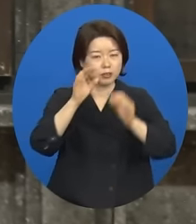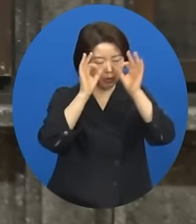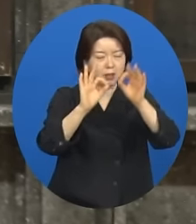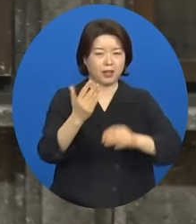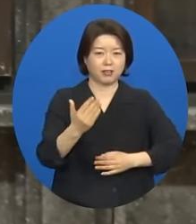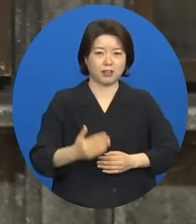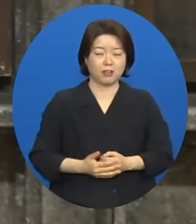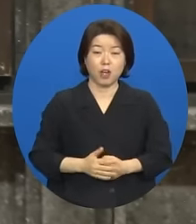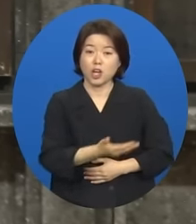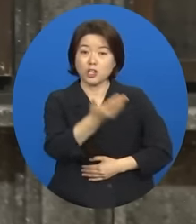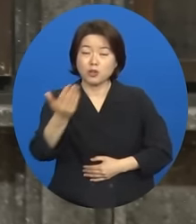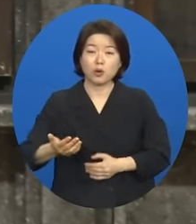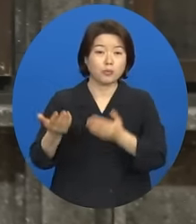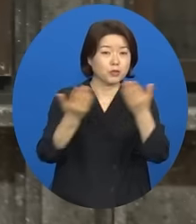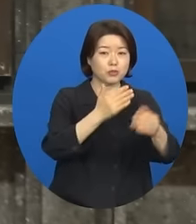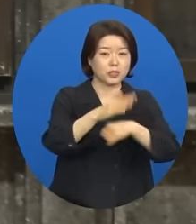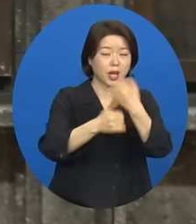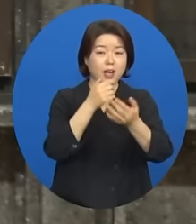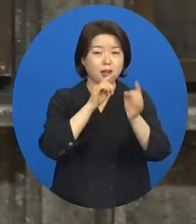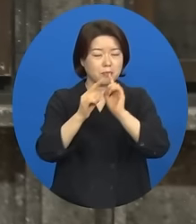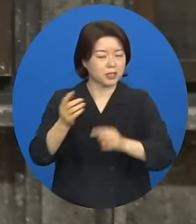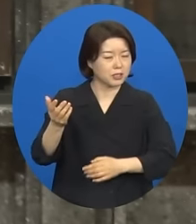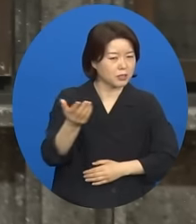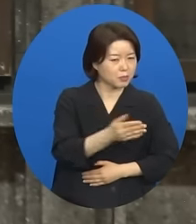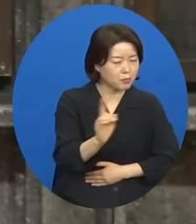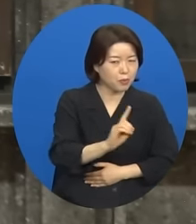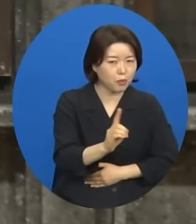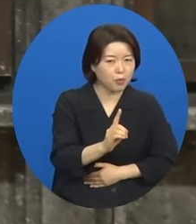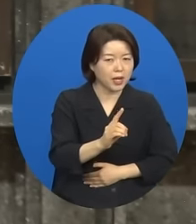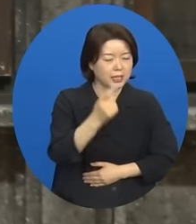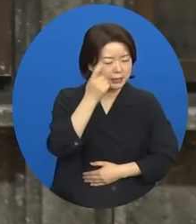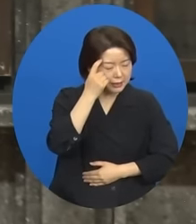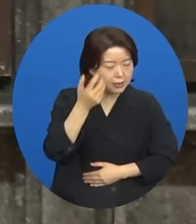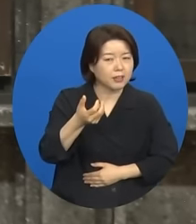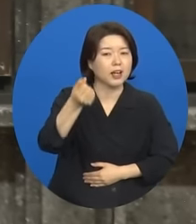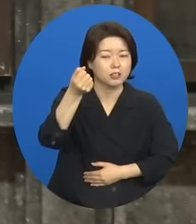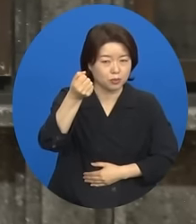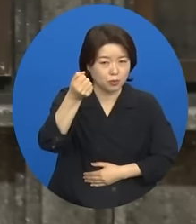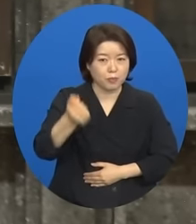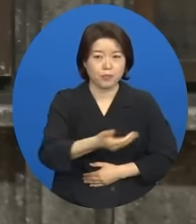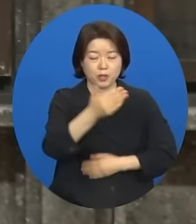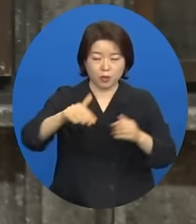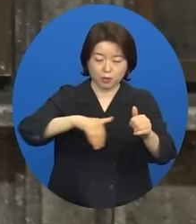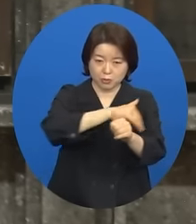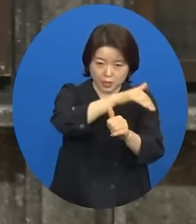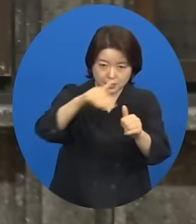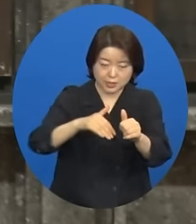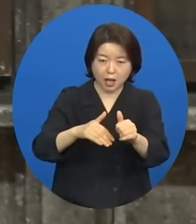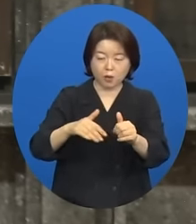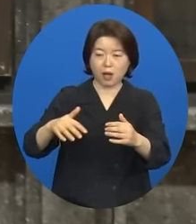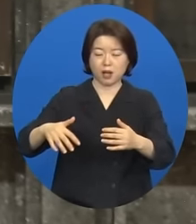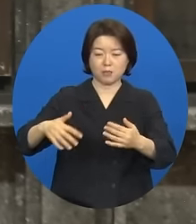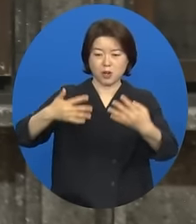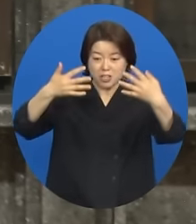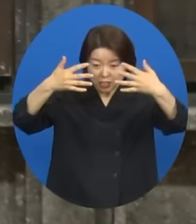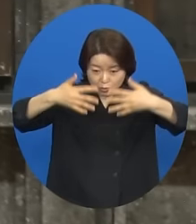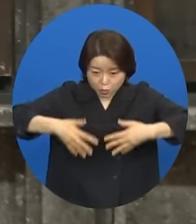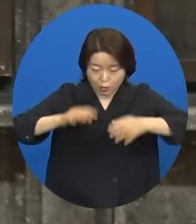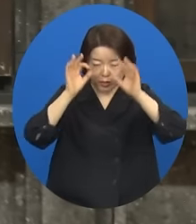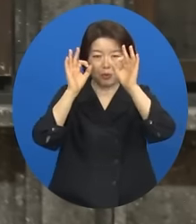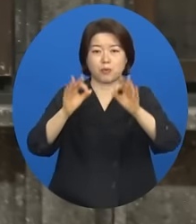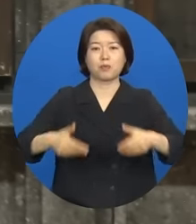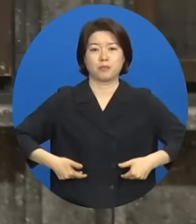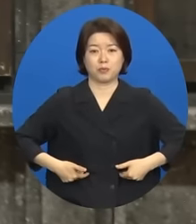돼요. 여러분에게 주신 하나님 말씀이 무엇이었는가? 그걸 가지고 여러분들의 상황과 여건을 볼 수